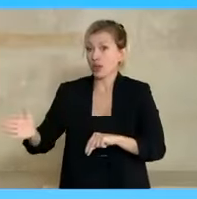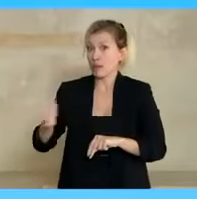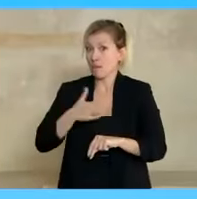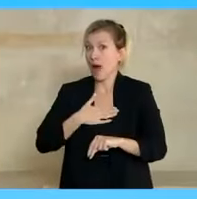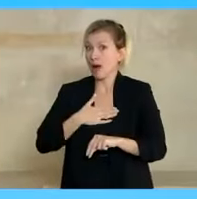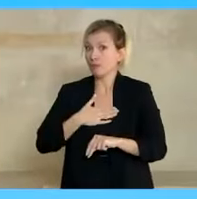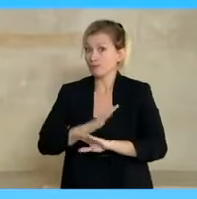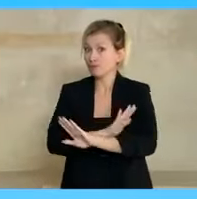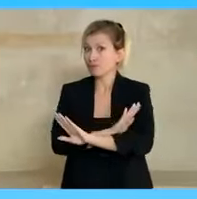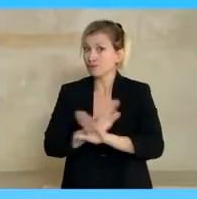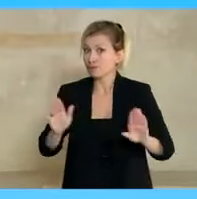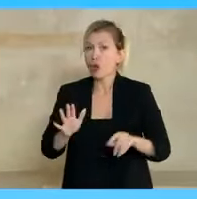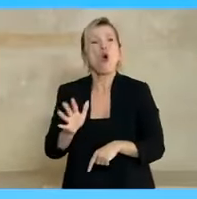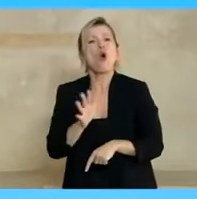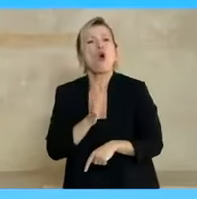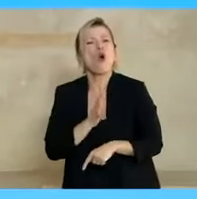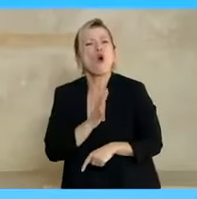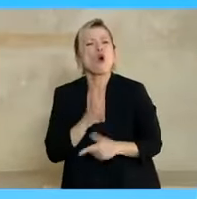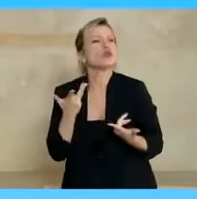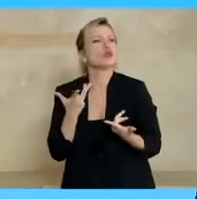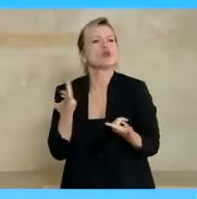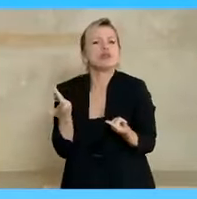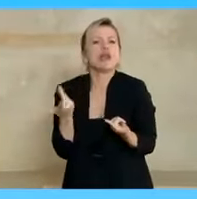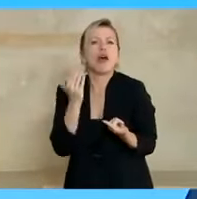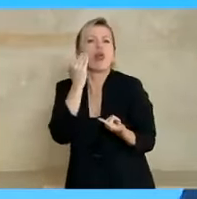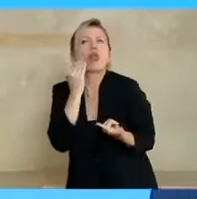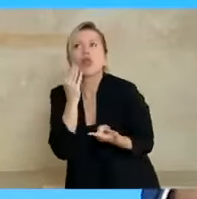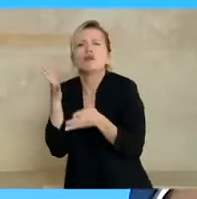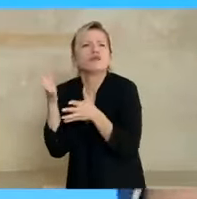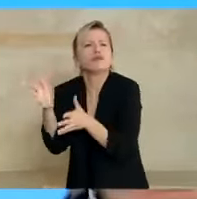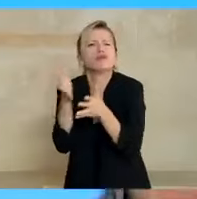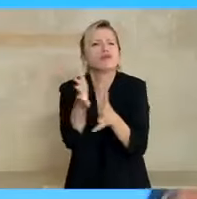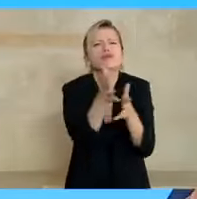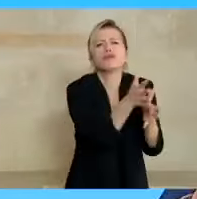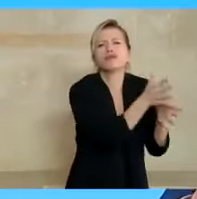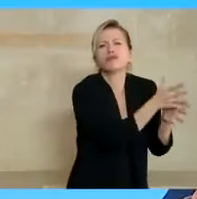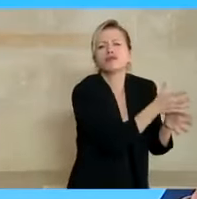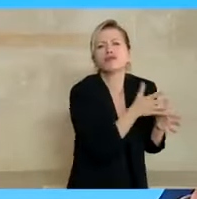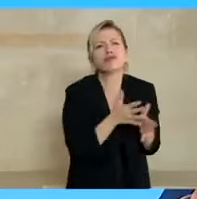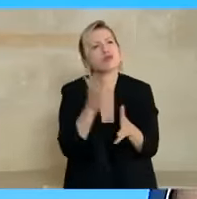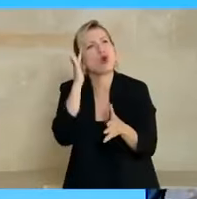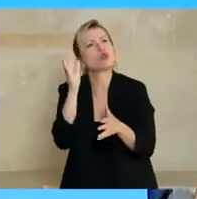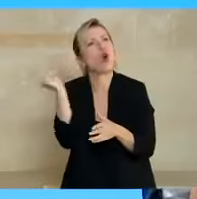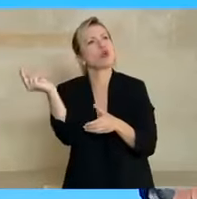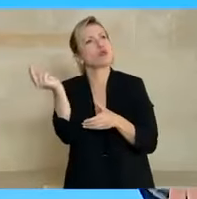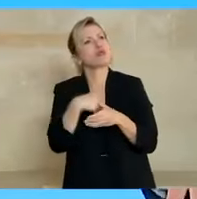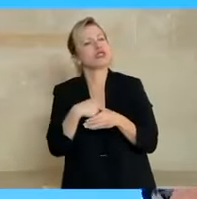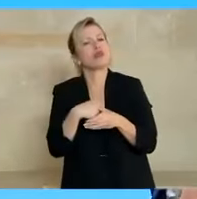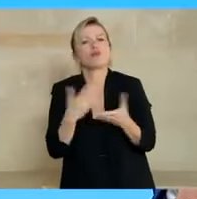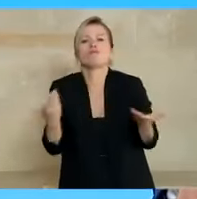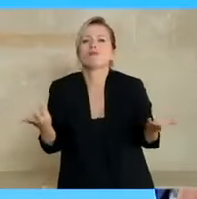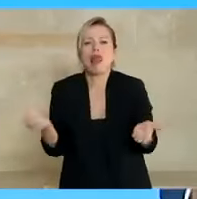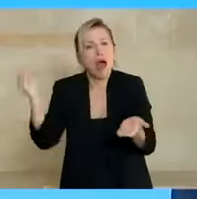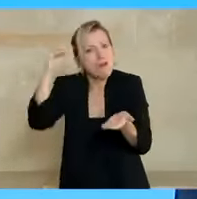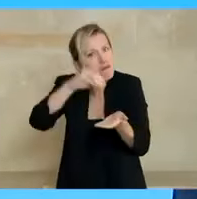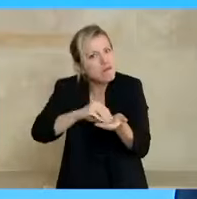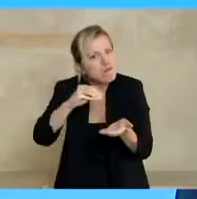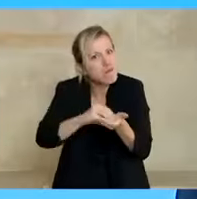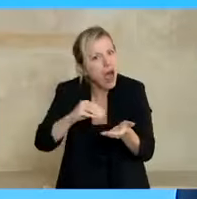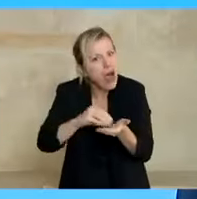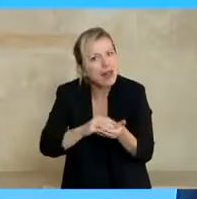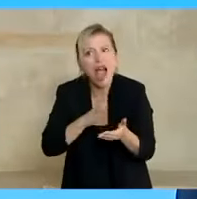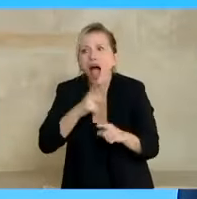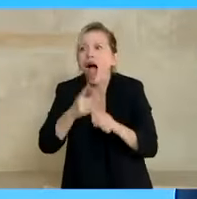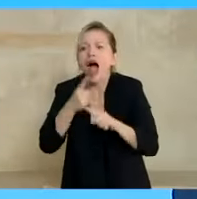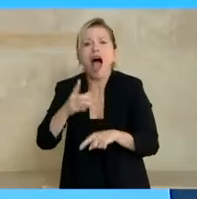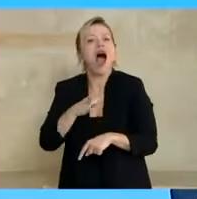ο λαϊκισμός της εξωτερικής πολιτικής μπορεί μεν να είναι ελκυστικός στο να προσελκύει ψήφους, αλλά δεν αντέχει στη δοκιμασία